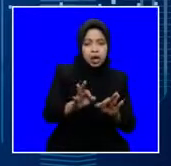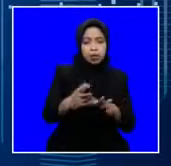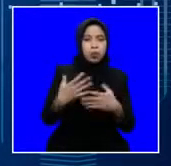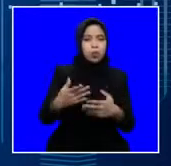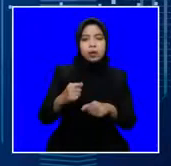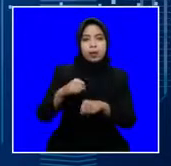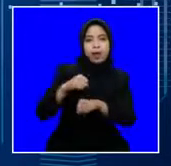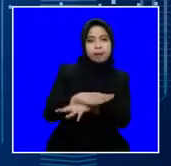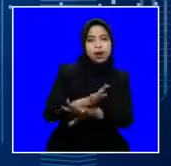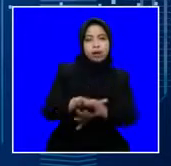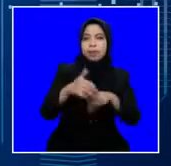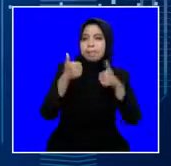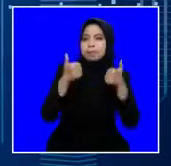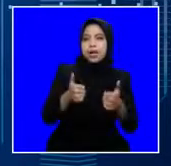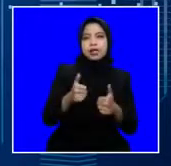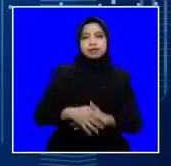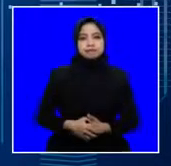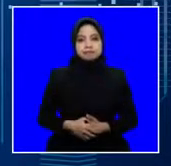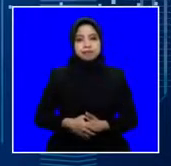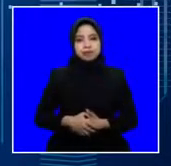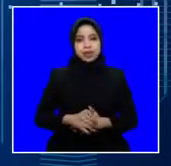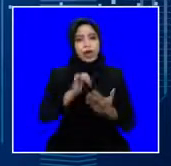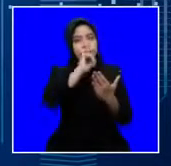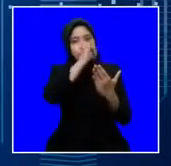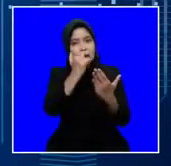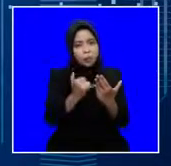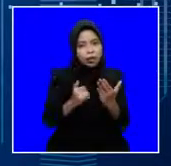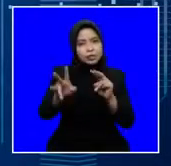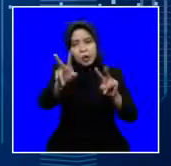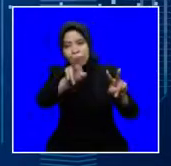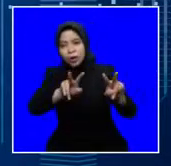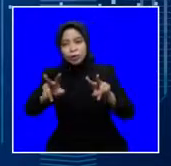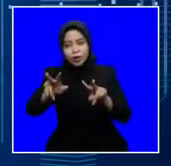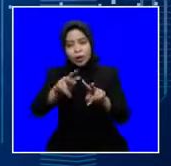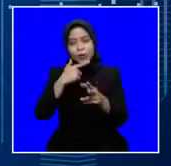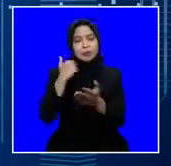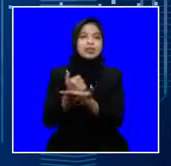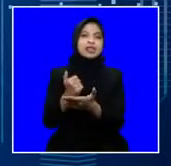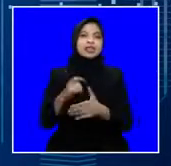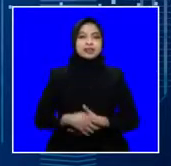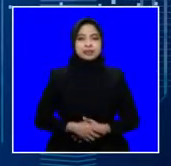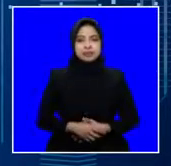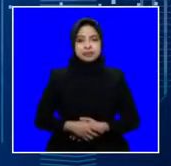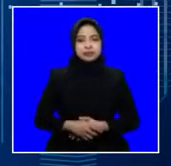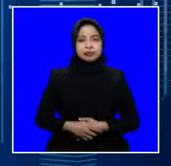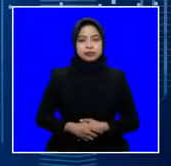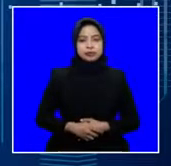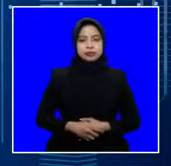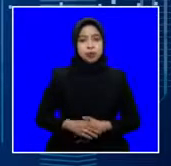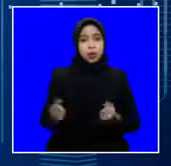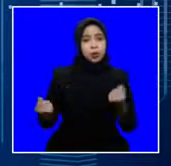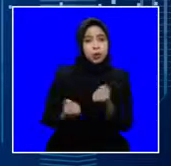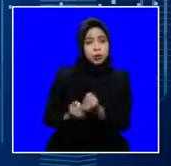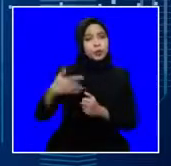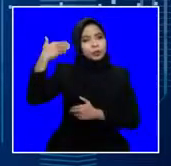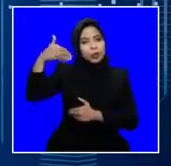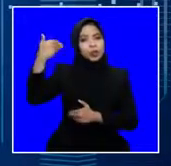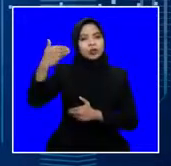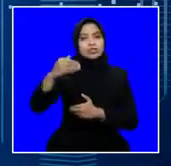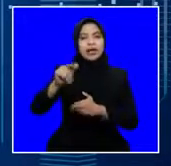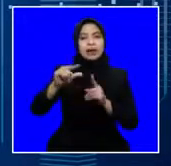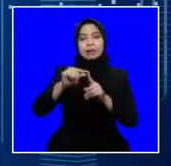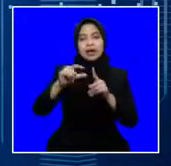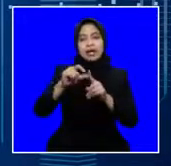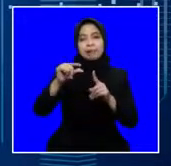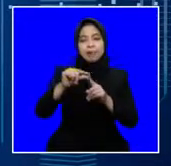yang terbaik. Jadi monitoring evaluasi menjadi sangat penting. Kami akan terus mendukung melalui pengelolaan dana LPDP